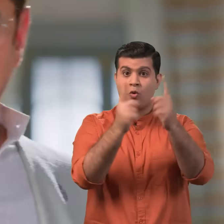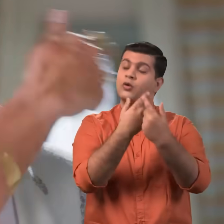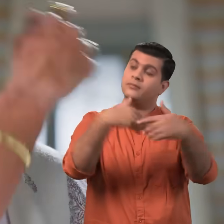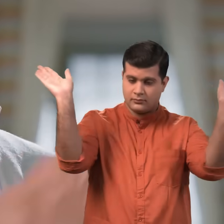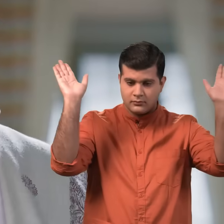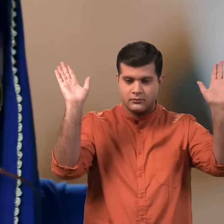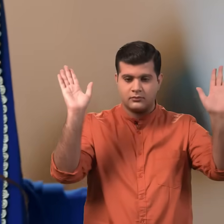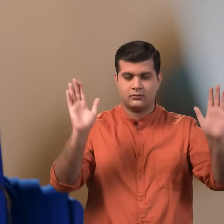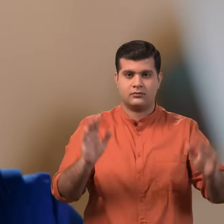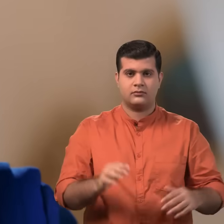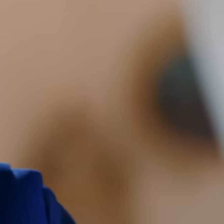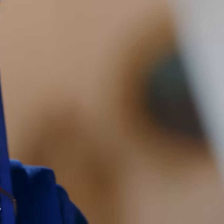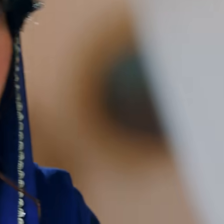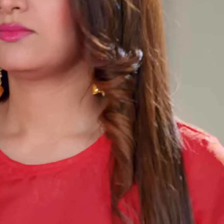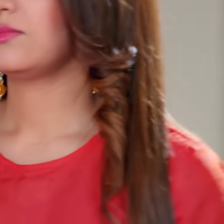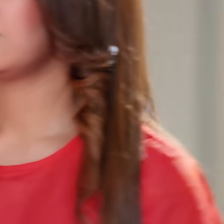जाओ अपने अपने कमरे।